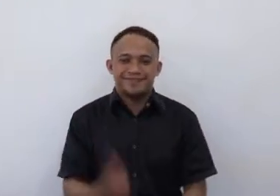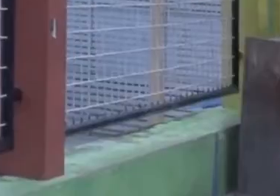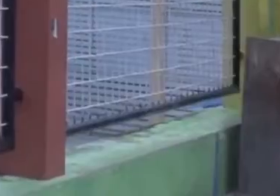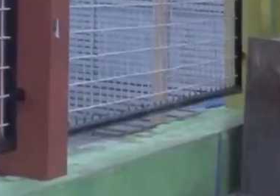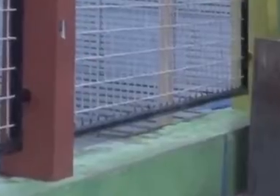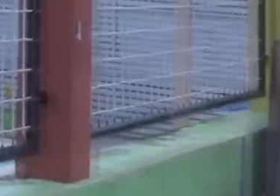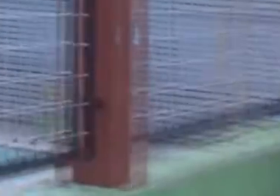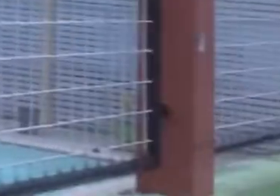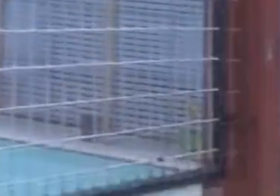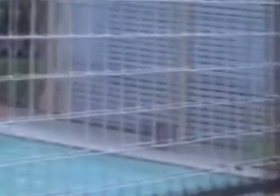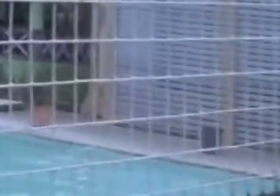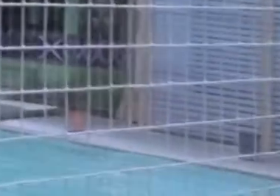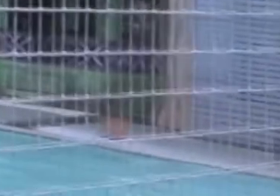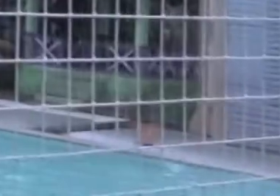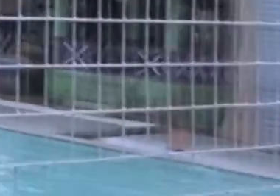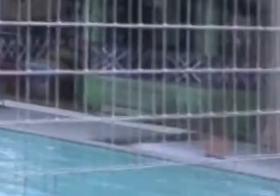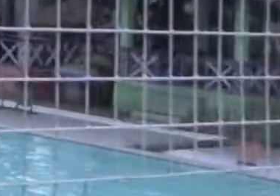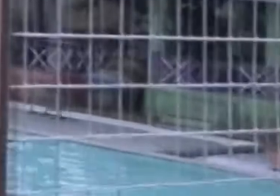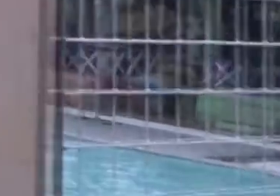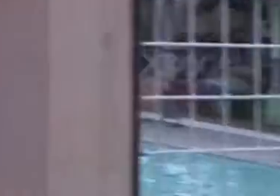jumpa.